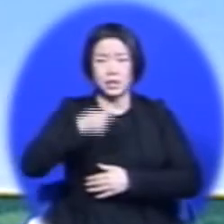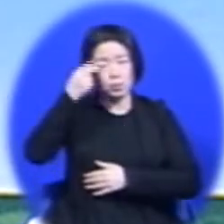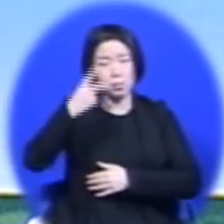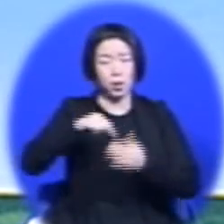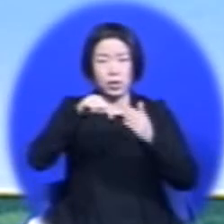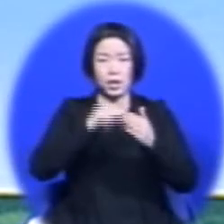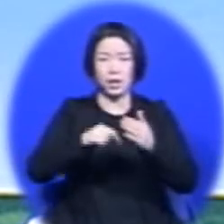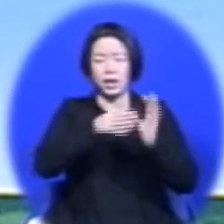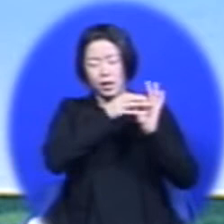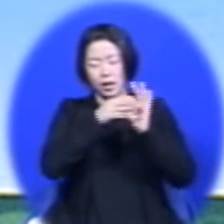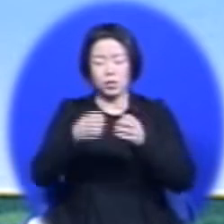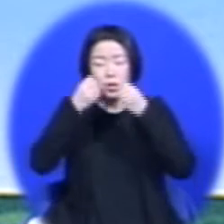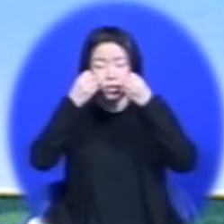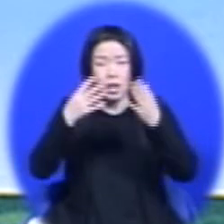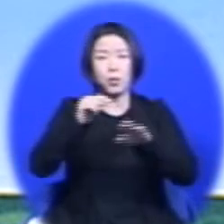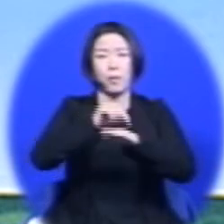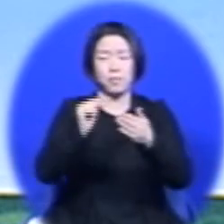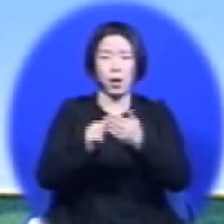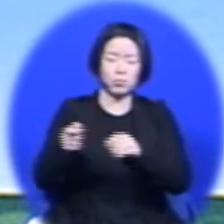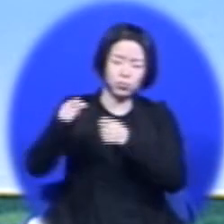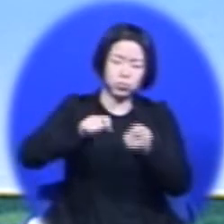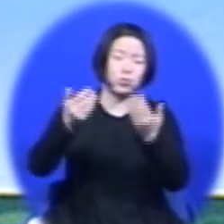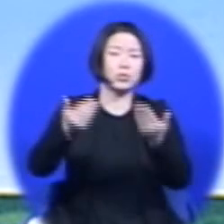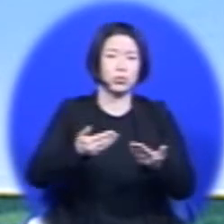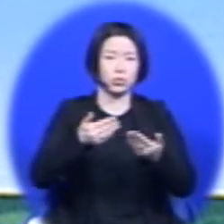계속해서 새로운 마음을 부어주셨기 때문에.